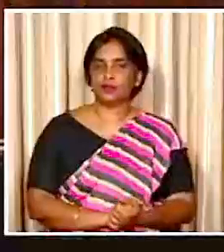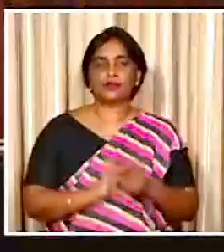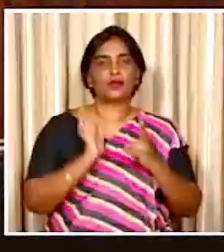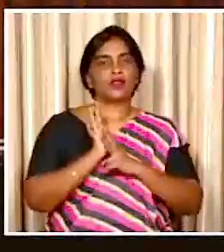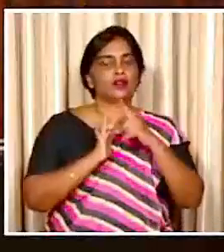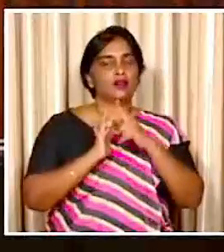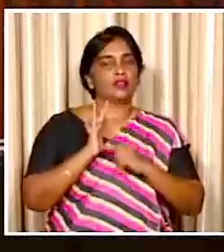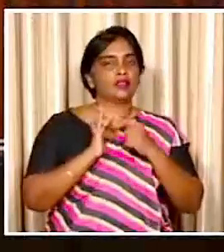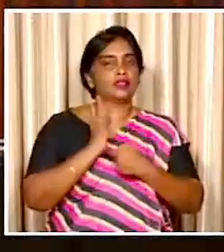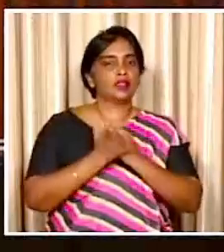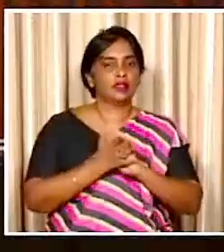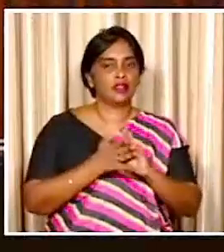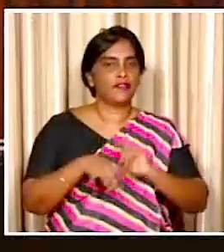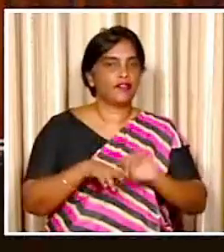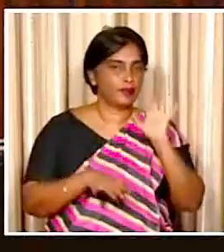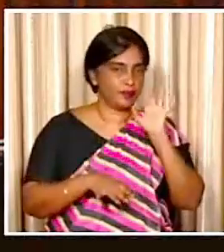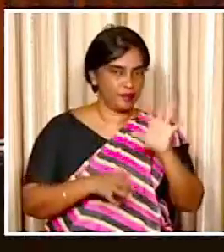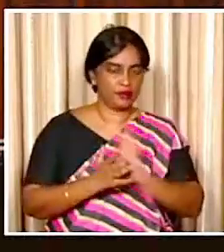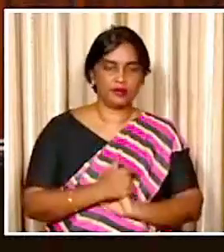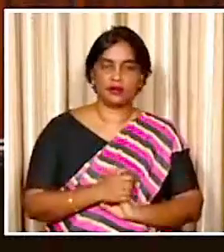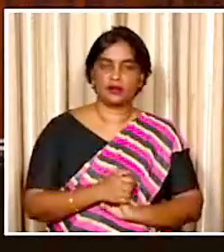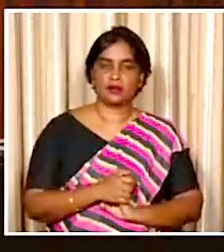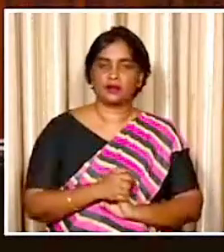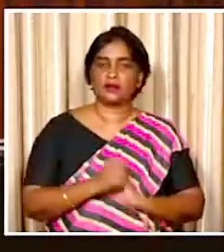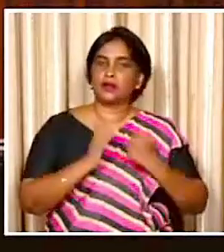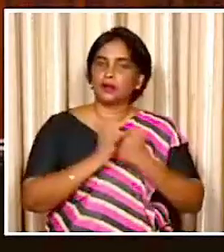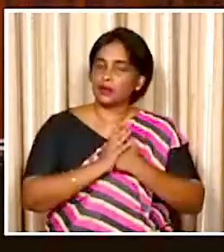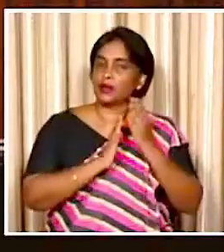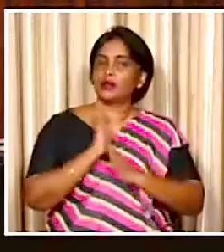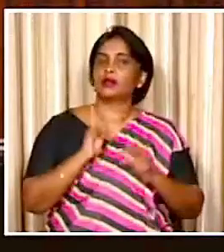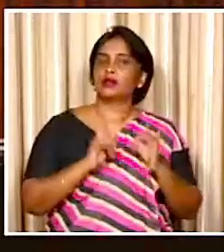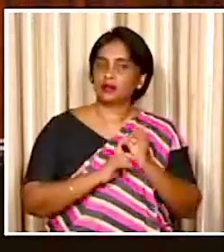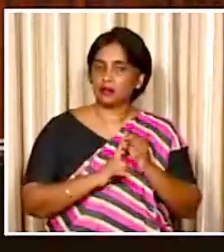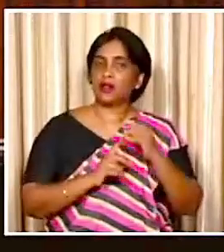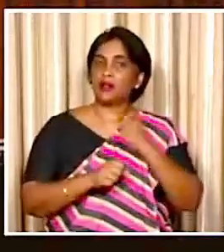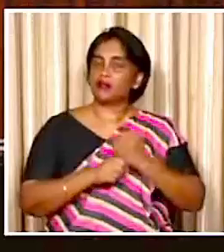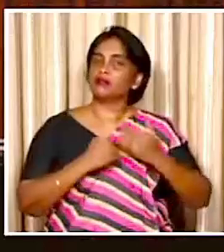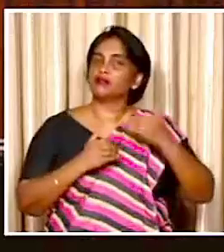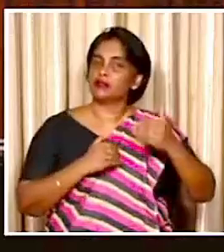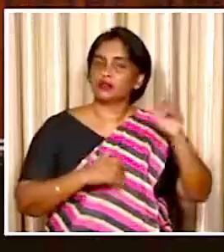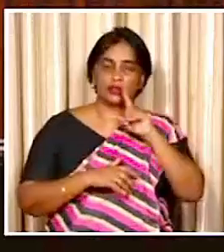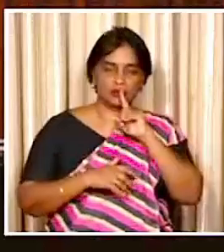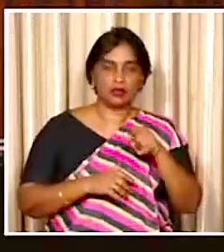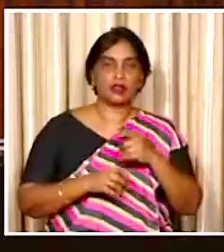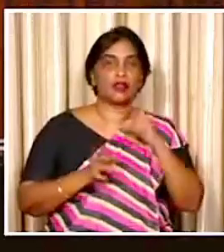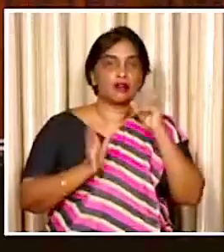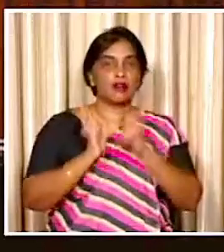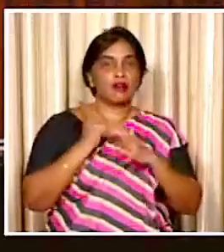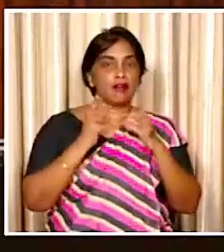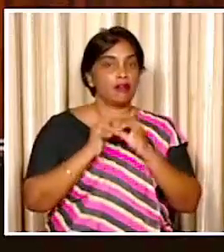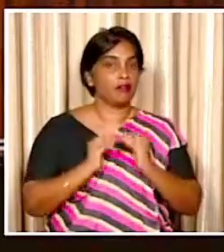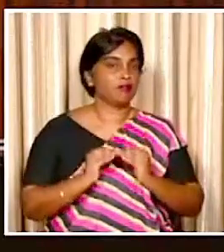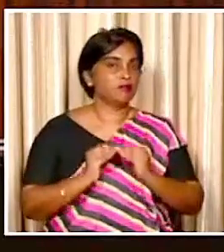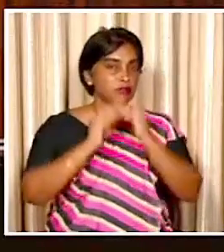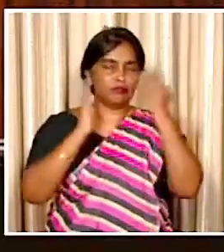එරත් මන්ත්‍රීතුමා ඔබතුමාට විනාඩි 5ක කාලයක් තියෙනවා. ගරු මුලාසනාරූඪ මන්ත්‍රීතුමනි, තාණ්ඩුව දිගින් දිගටම කියනවා මේ කැසිනෝ ප්‍රවර්ධනය කරන්න